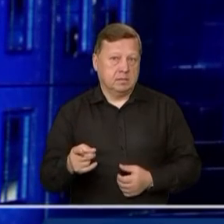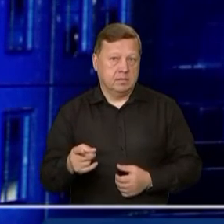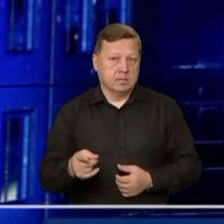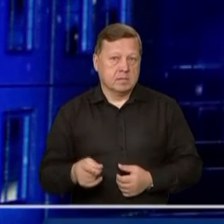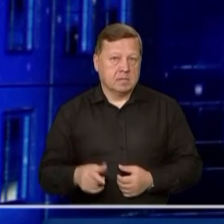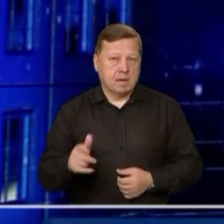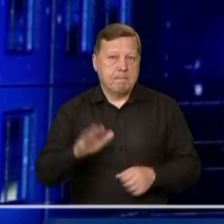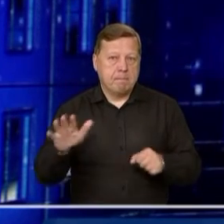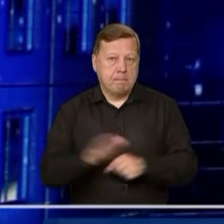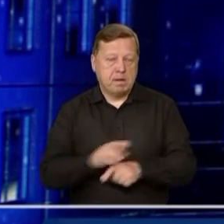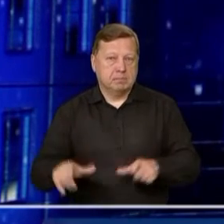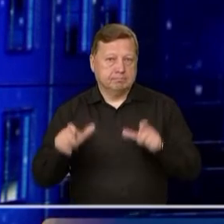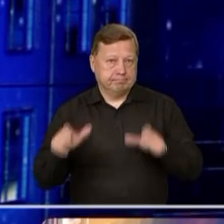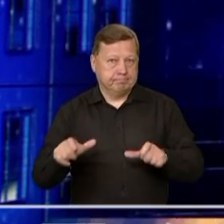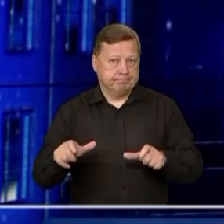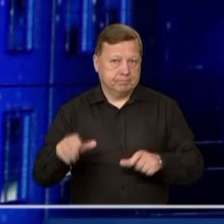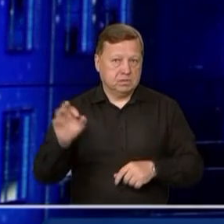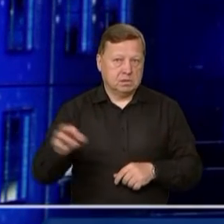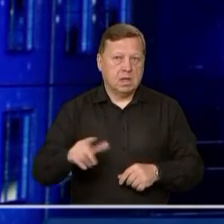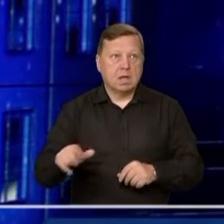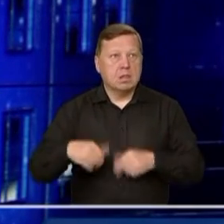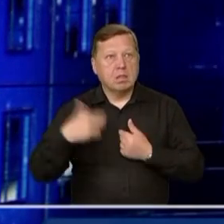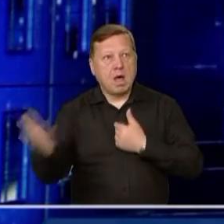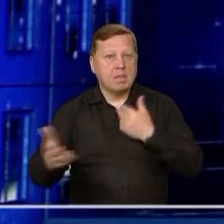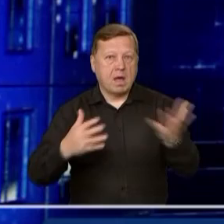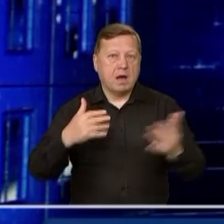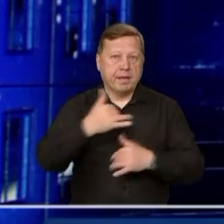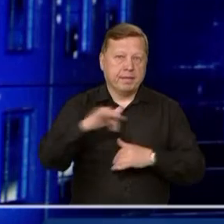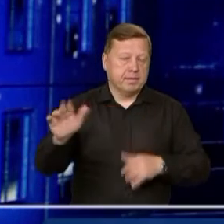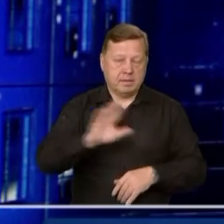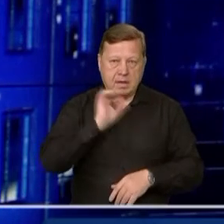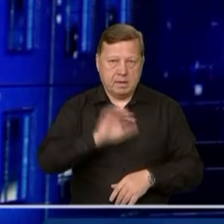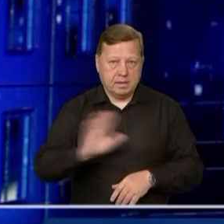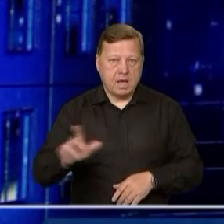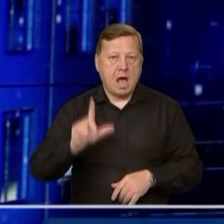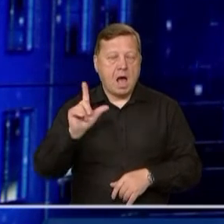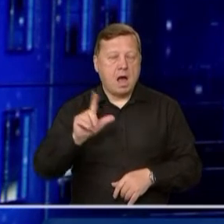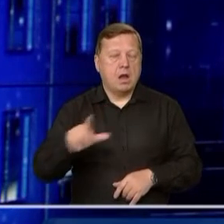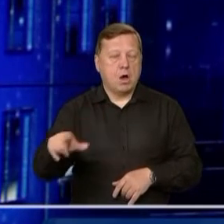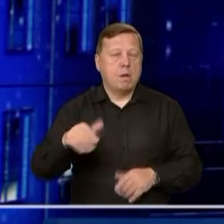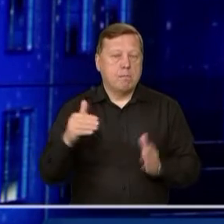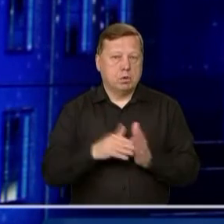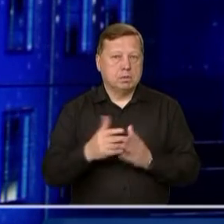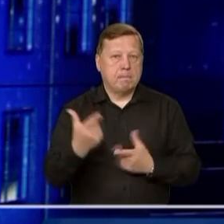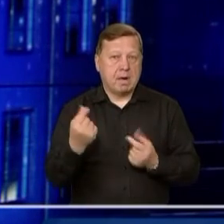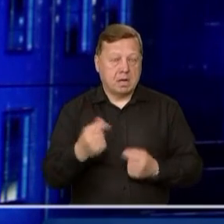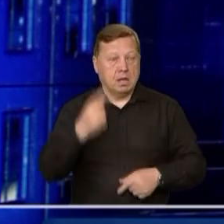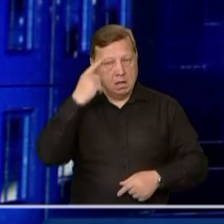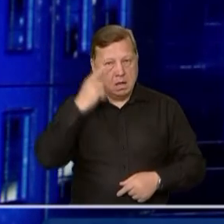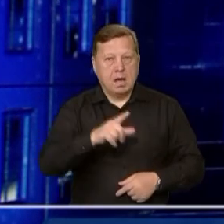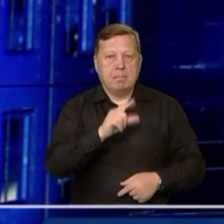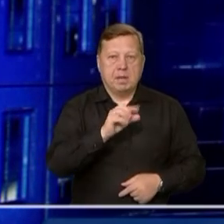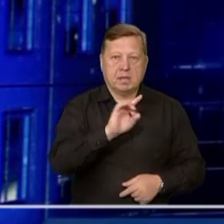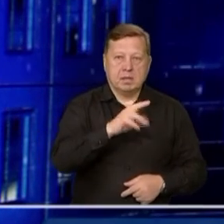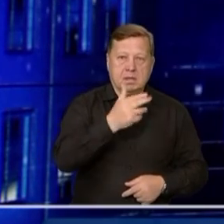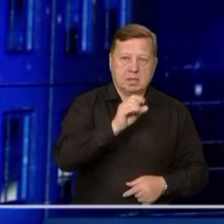nad nimi pełną kontrolę i suwerenność i nie oddawać ich nikomu, ale potrzebuje partnera. Dlatego też przedstawiciele PGNiG i Orlenu byli